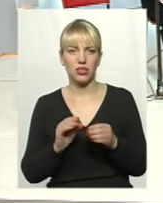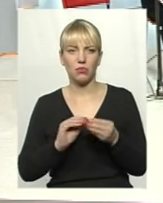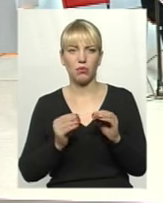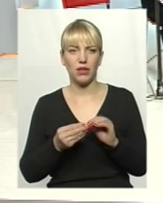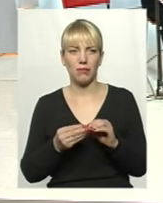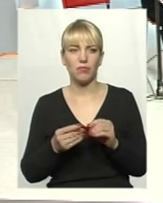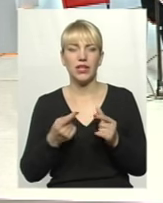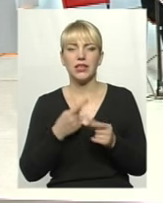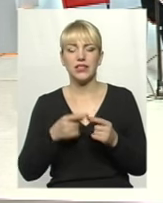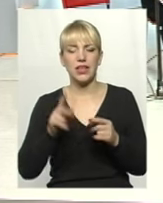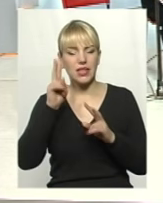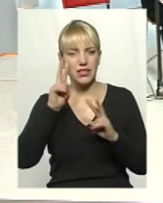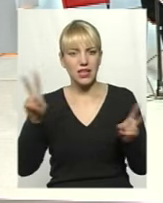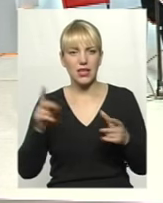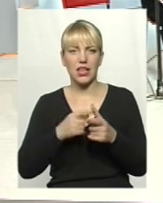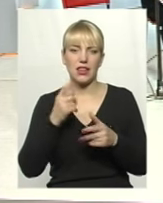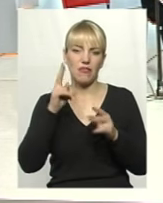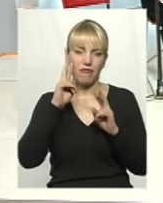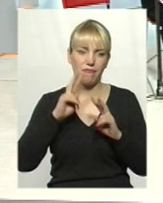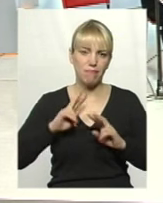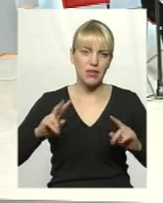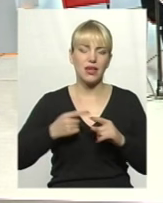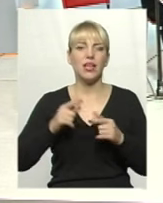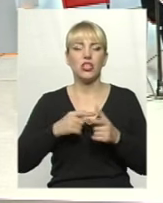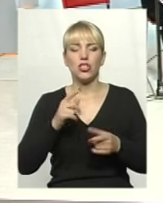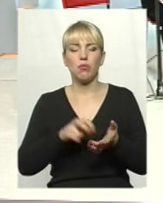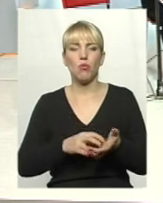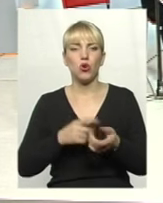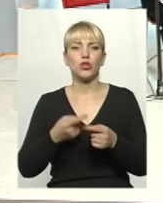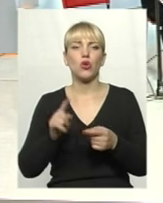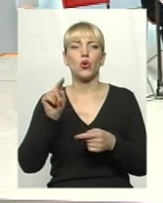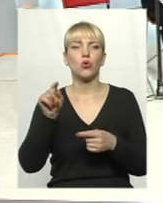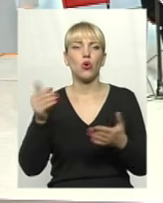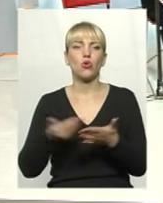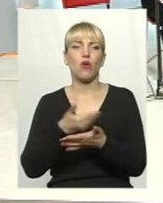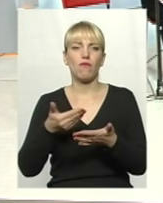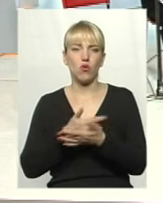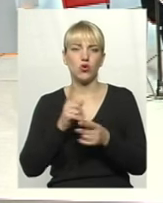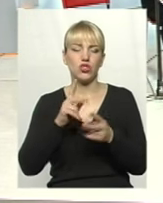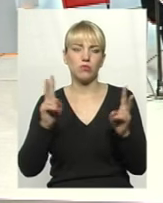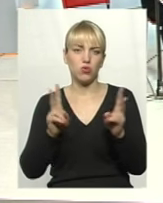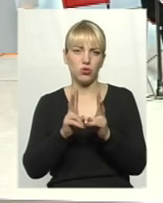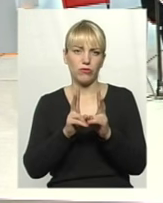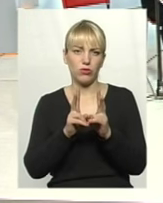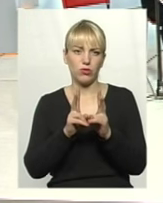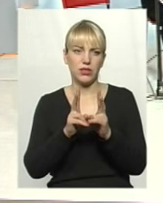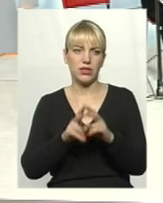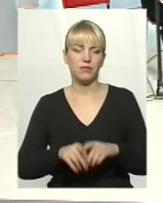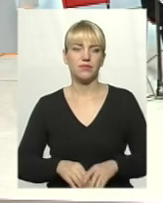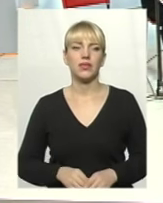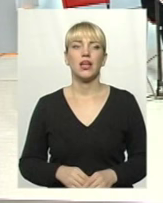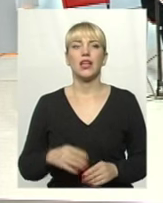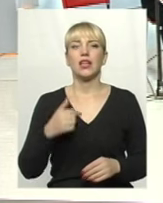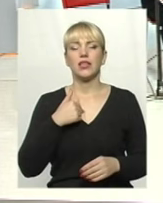проблеми? Це незнання, невміння чи, власне, боязнь отого нового, з чим зіштовхнулися люди?